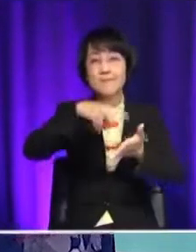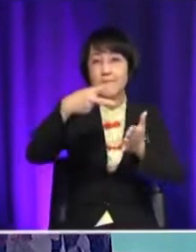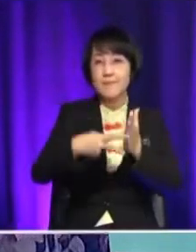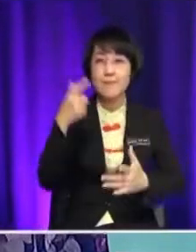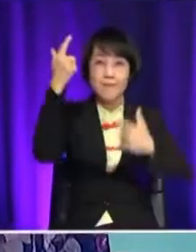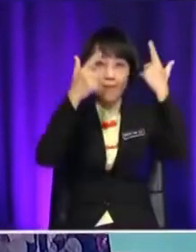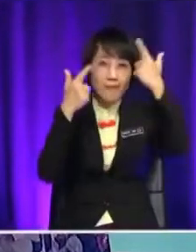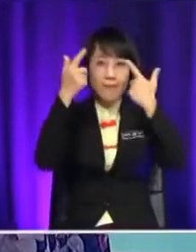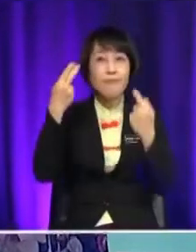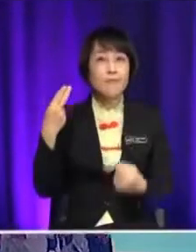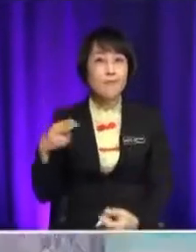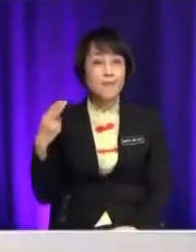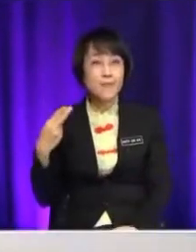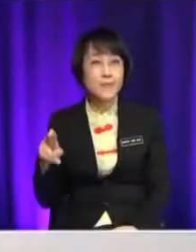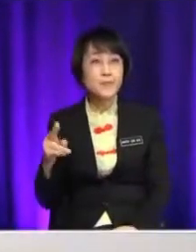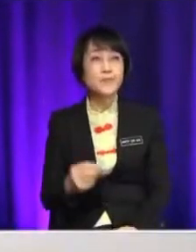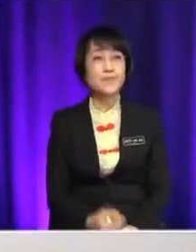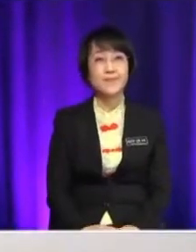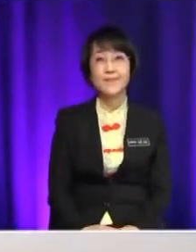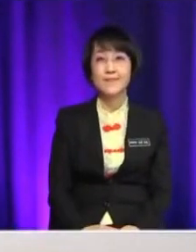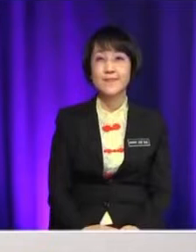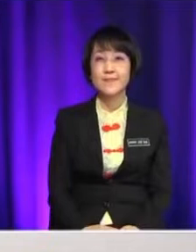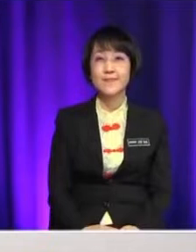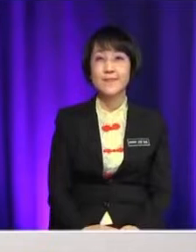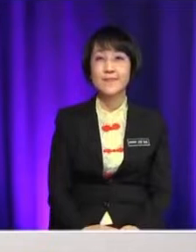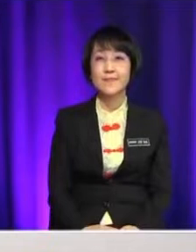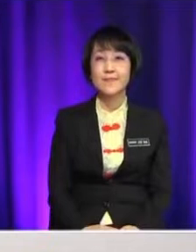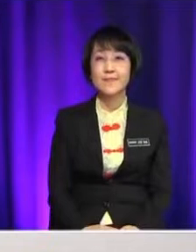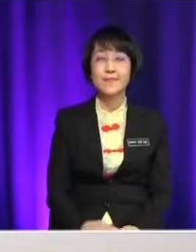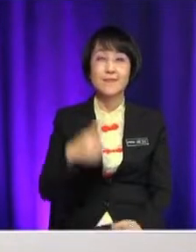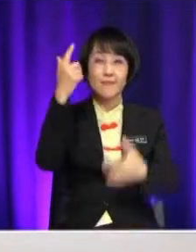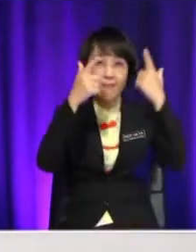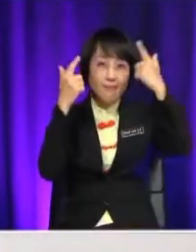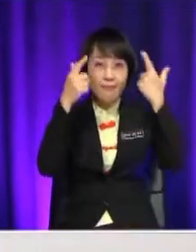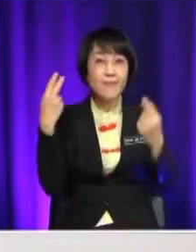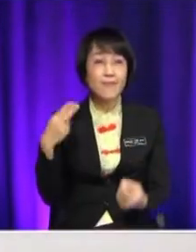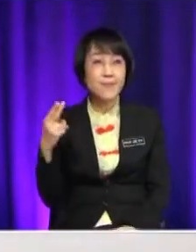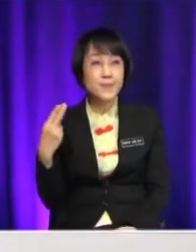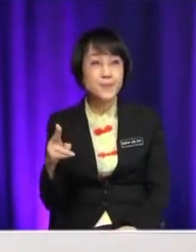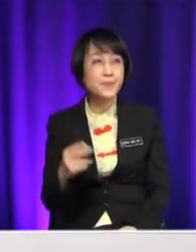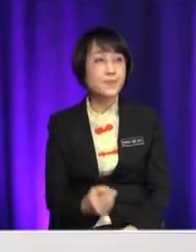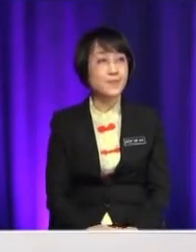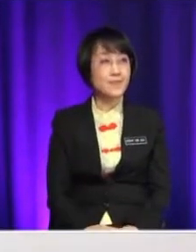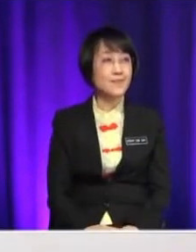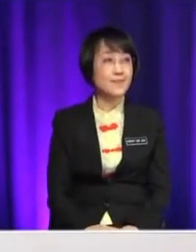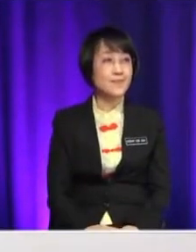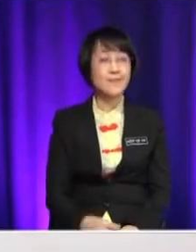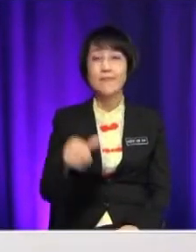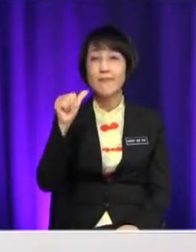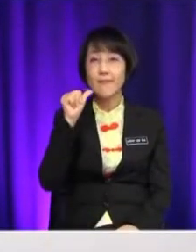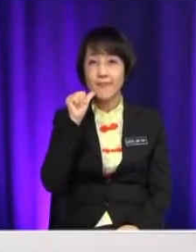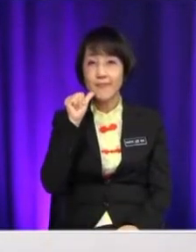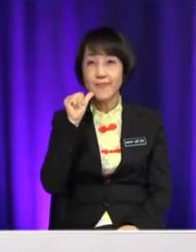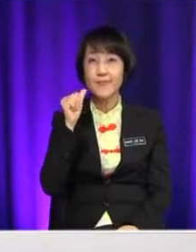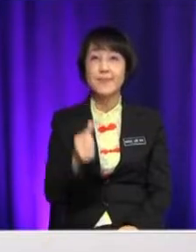hijau? Siapa ingin cuba? Pelancong hijau. Okey, silakan. Azlina. Azlina,